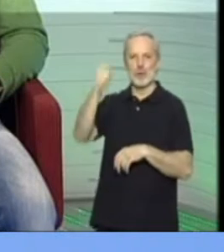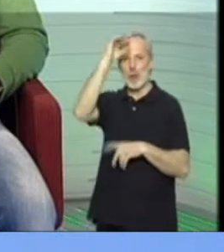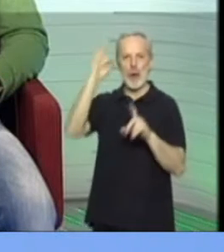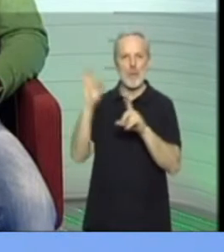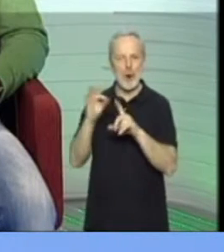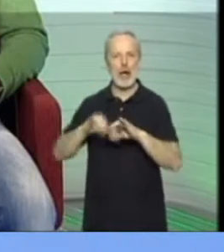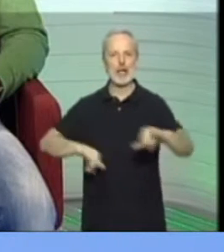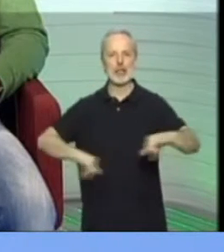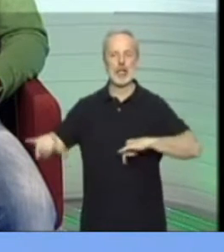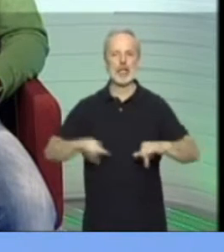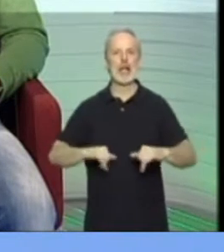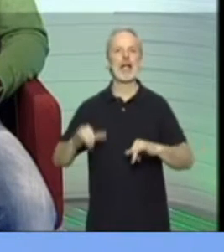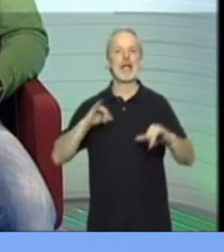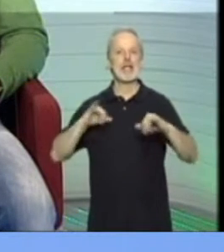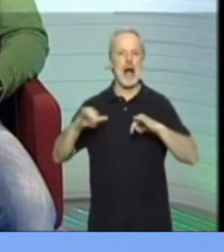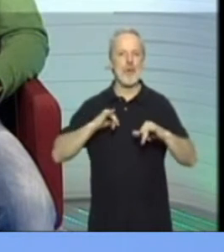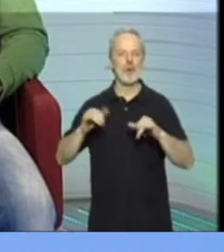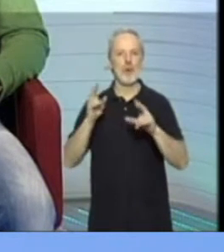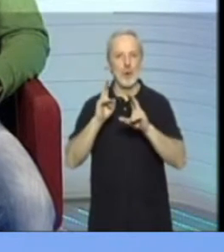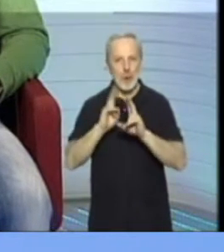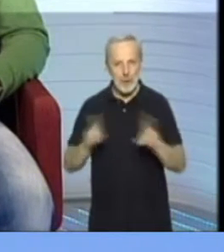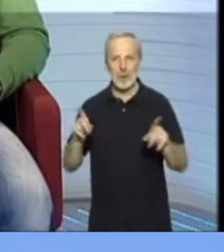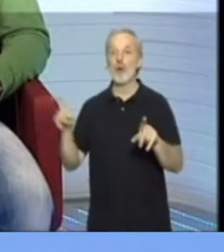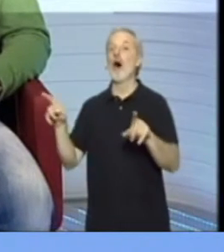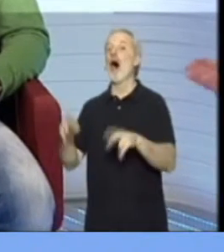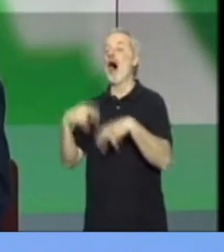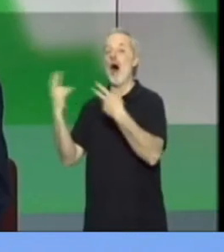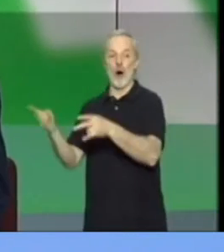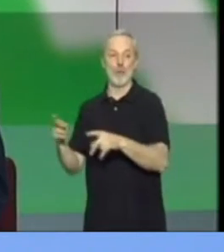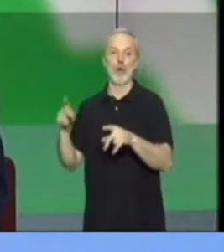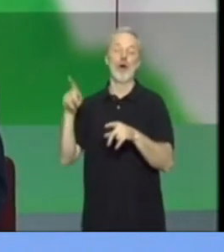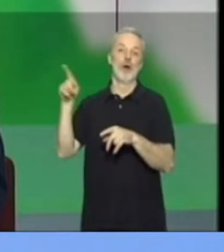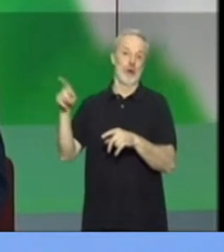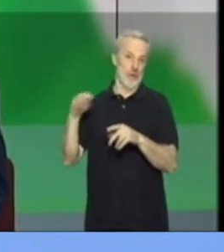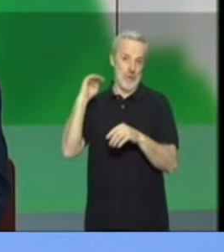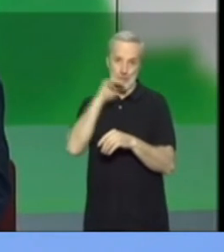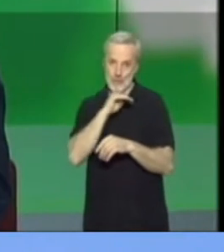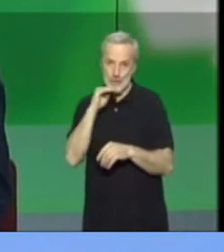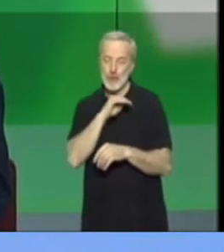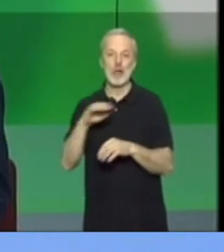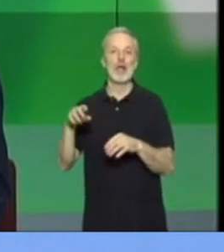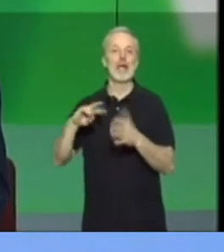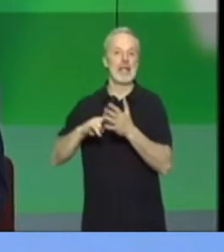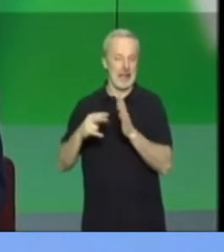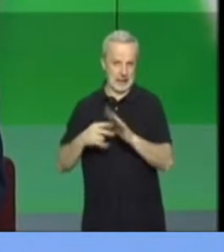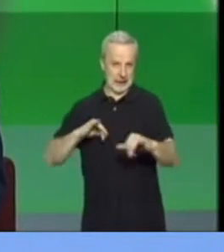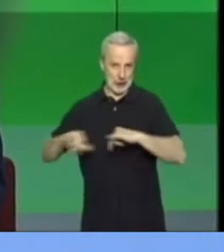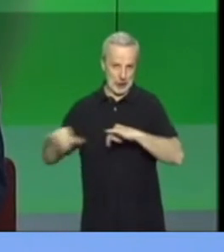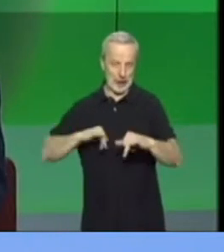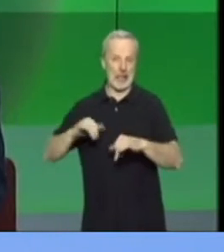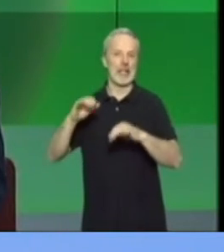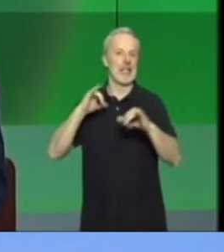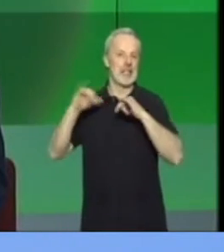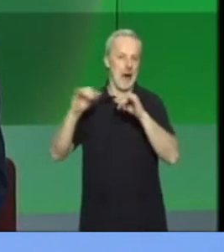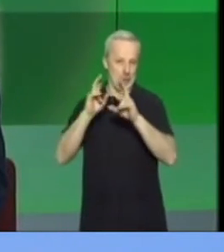A Jan Svoboda, sportovní ředitel závodu Míru, mimo jiné, dobrý den. Dobrý den. U vás bych taky měl říct mimo jiné, ale říkal jsem, budeme si povídat hlavně o závodu